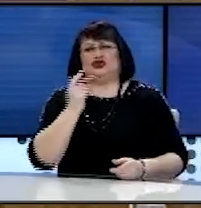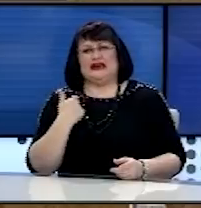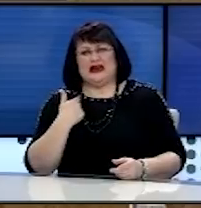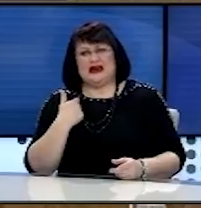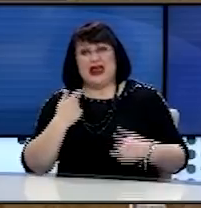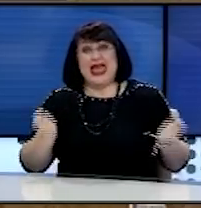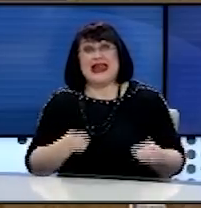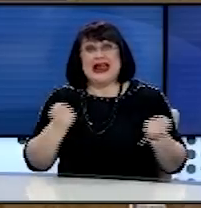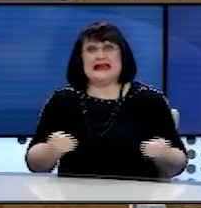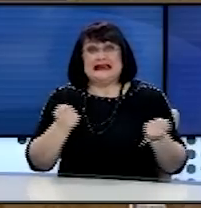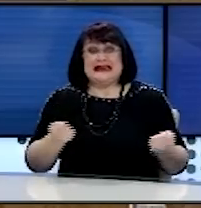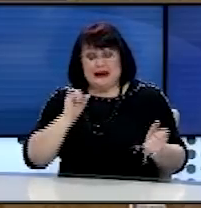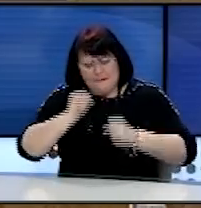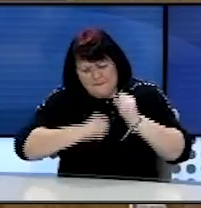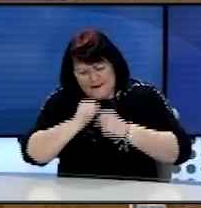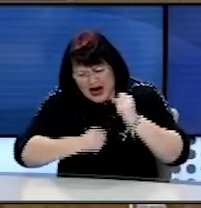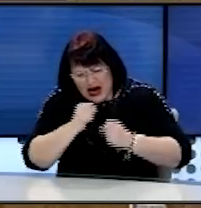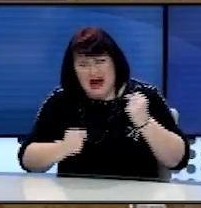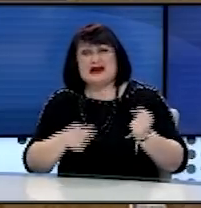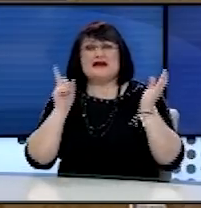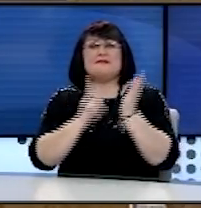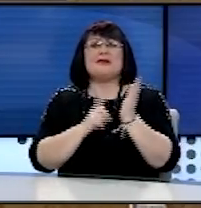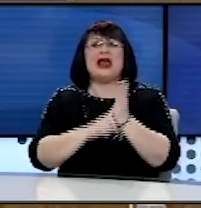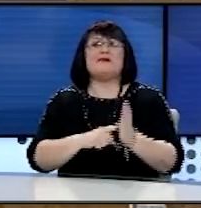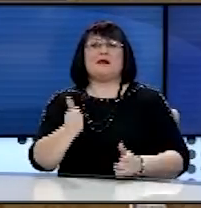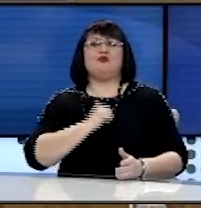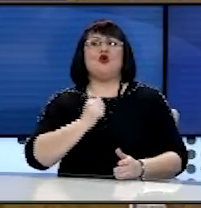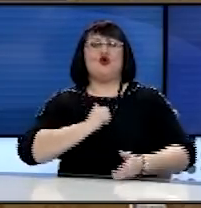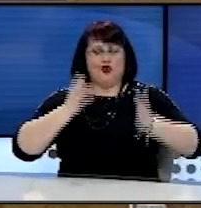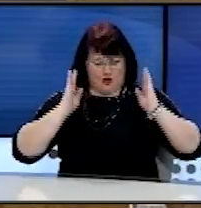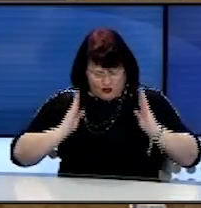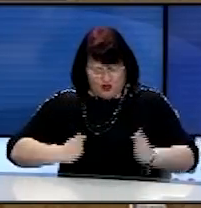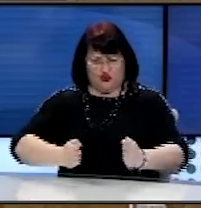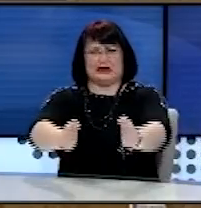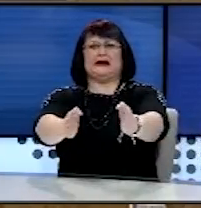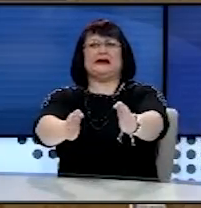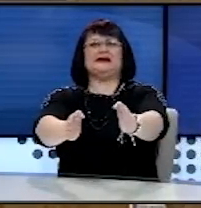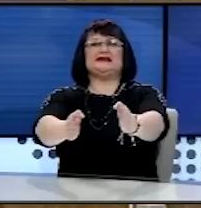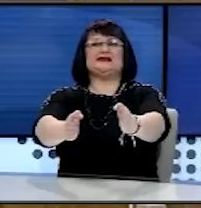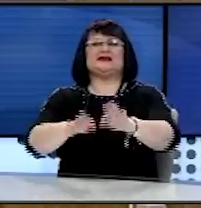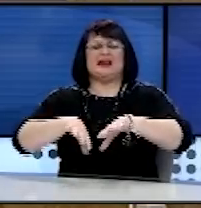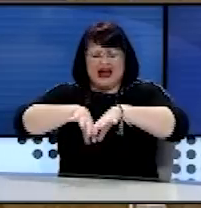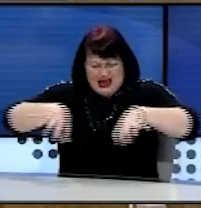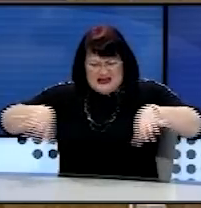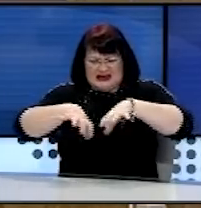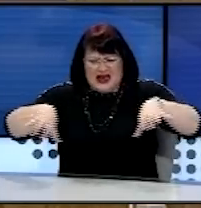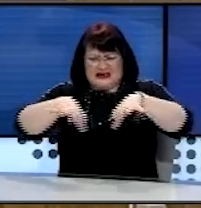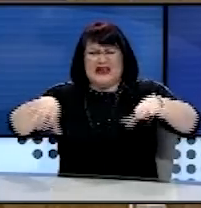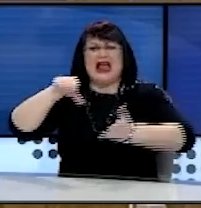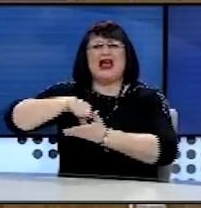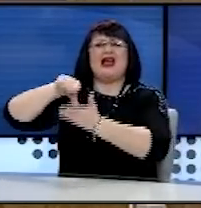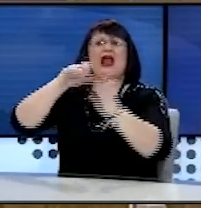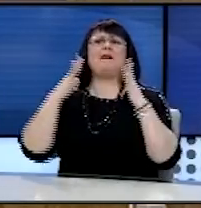εργατική λαϊκή πάλι πρέπει να χαράξει αυτοτελή, ανεξάρτητη γραμμή μακριά από όλα τα αστικά